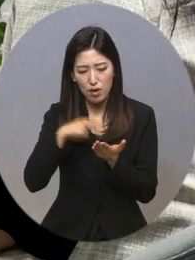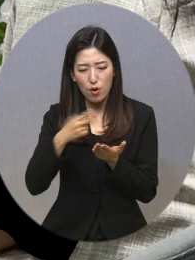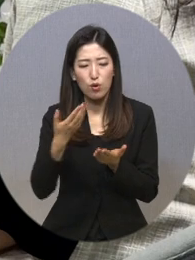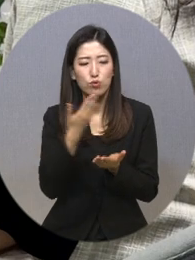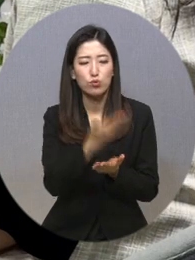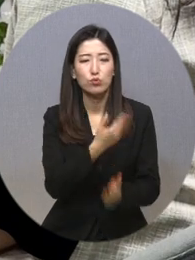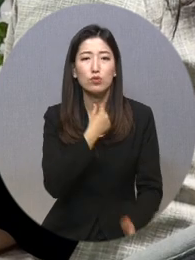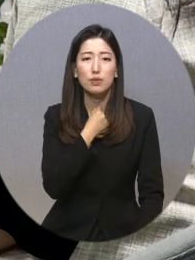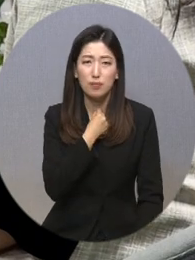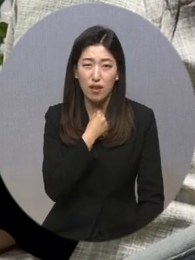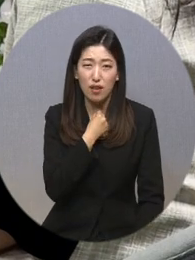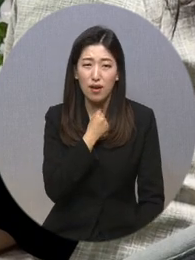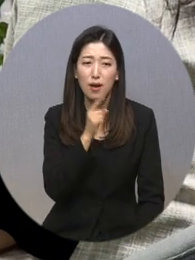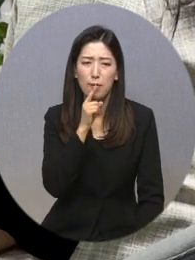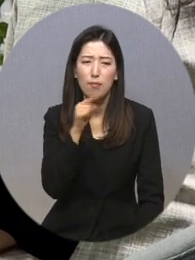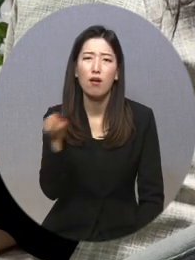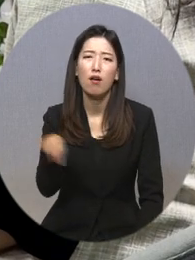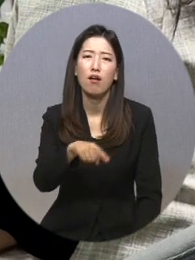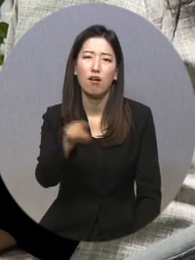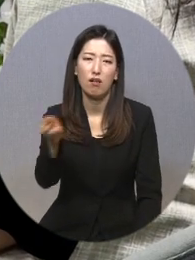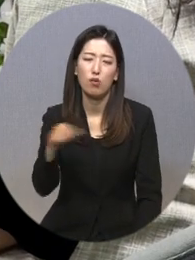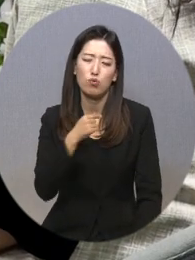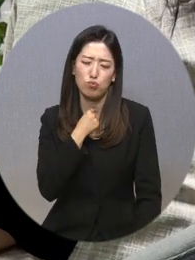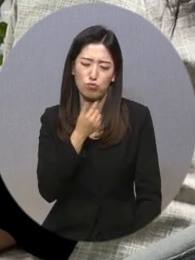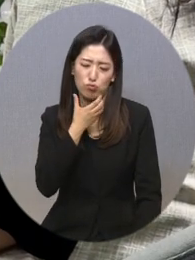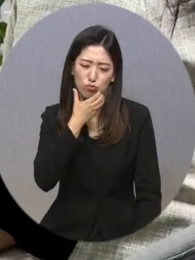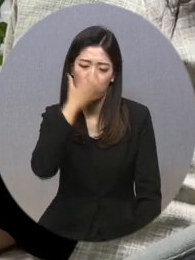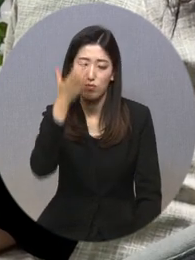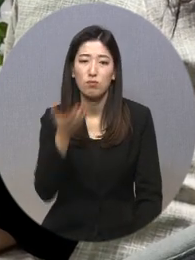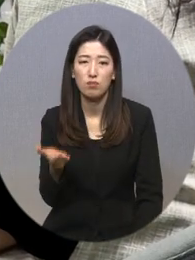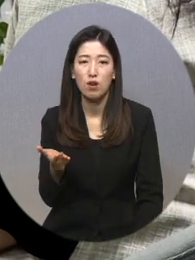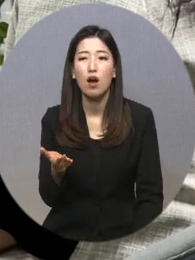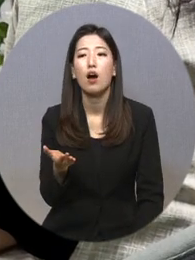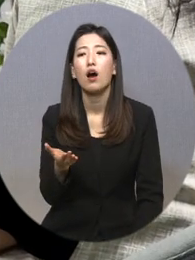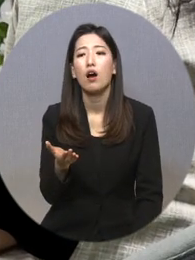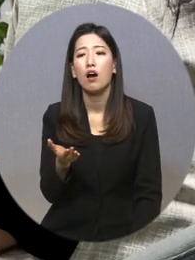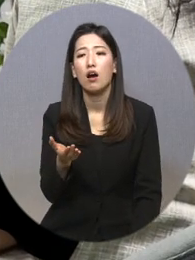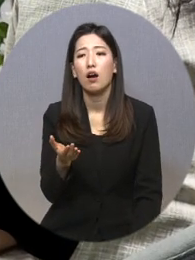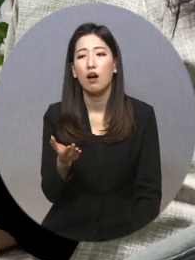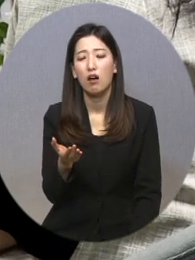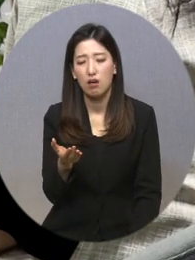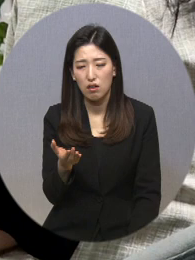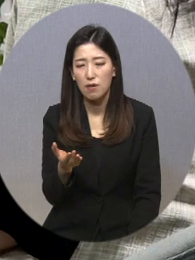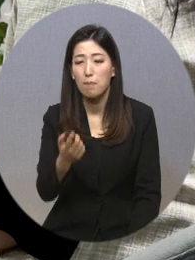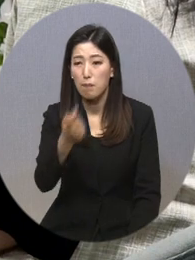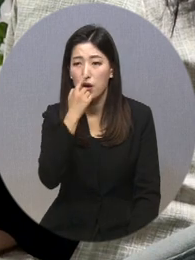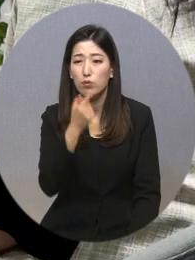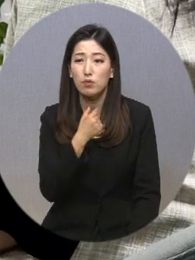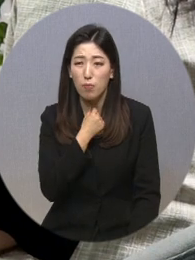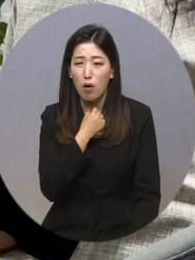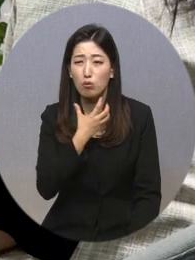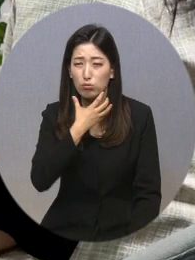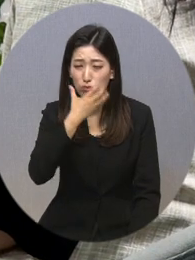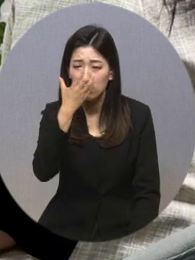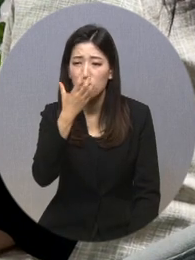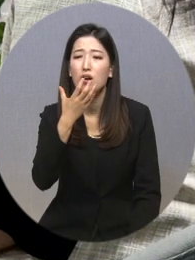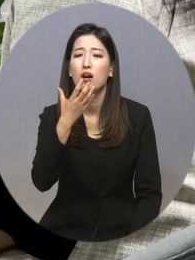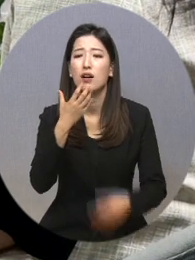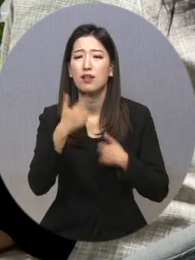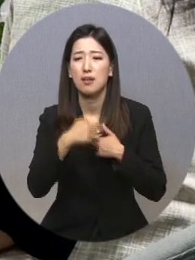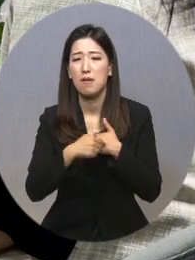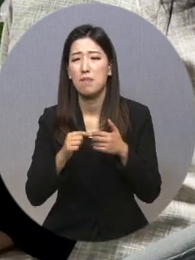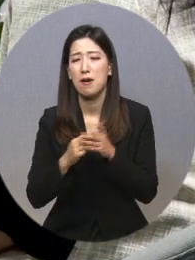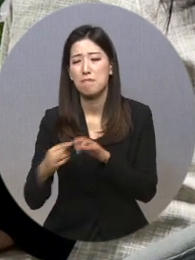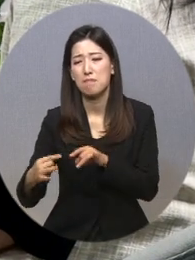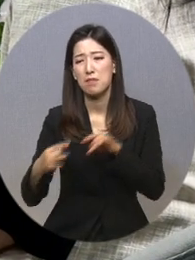그분들한테 정말 배움의 기회가 얼마나 소중하고 한 것인가 하는 것들이 제 마음에 와서 닿습니다. 어떤